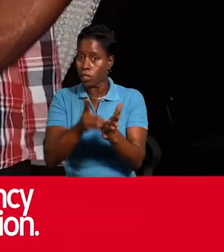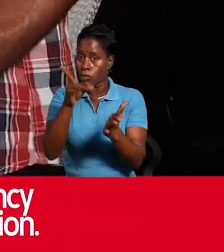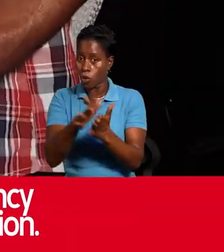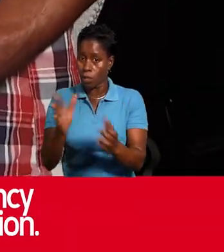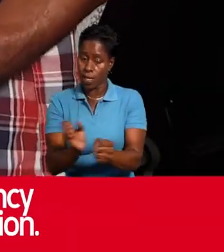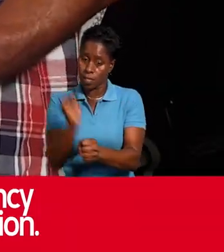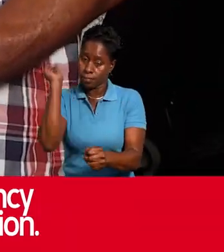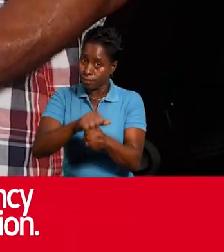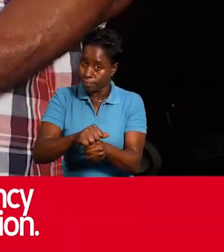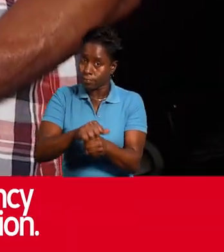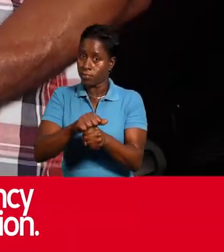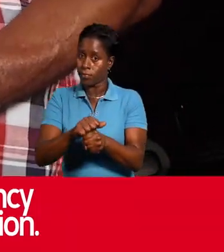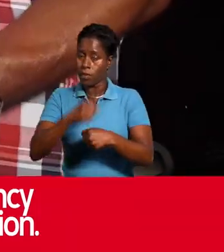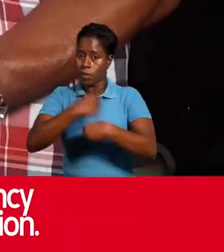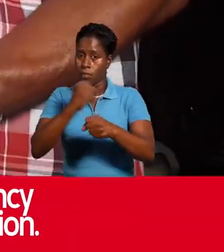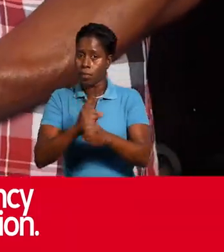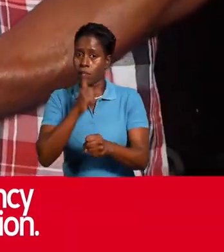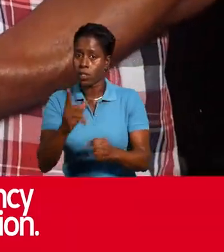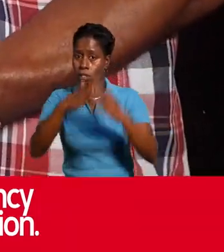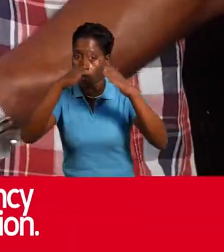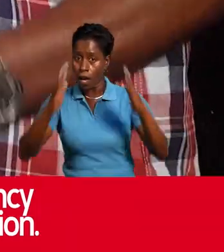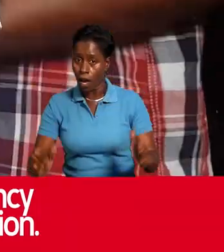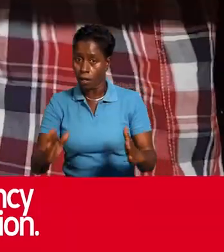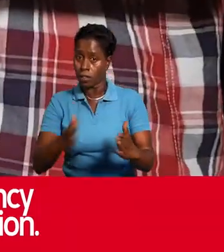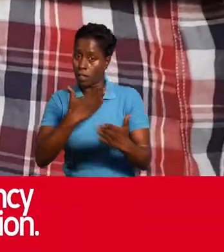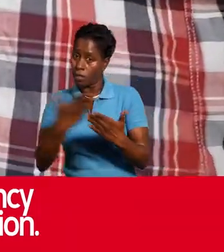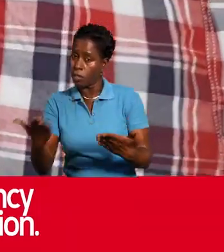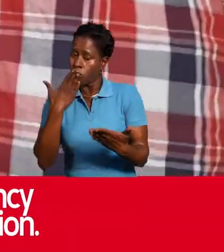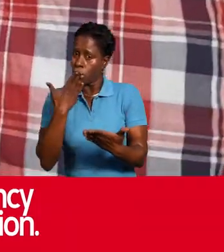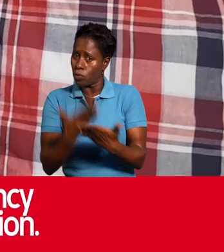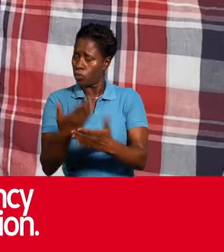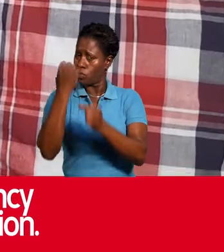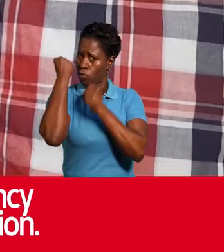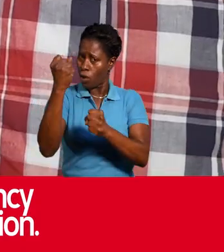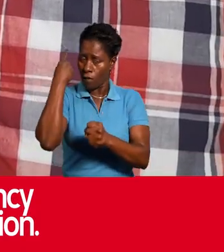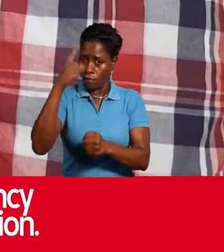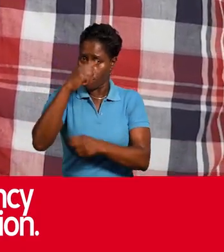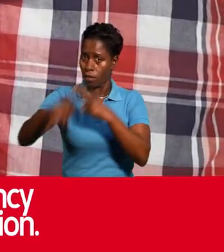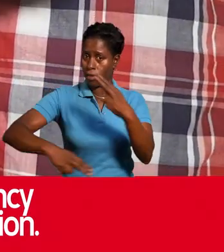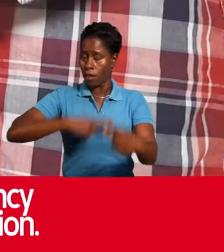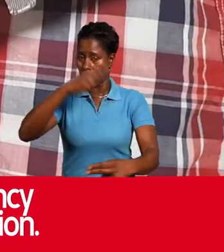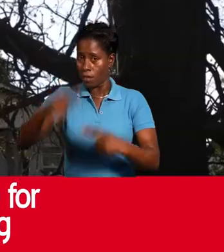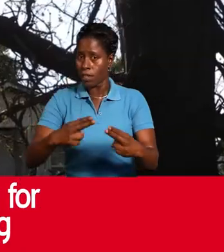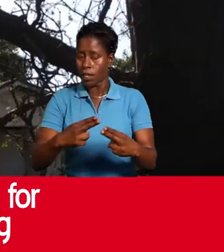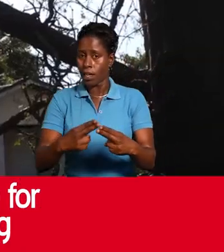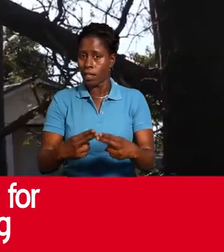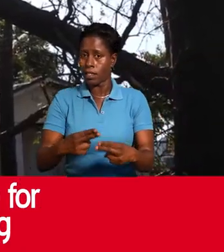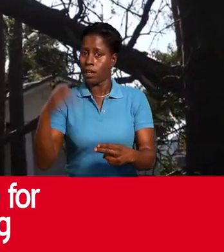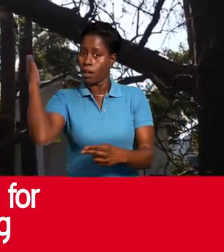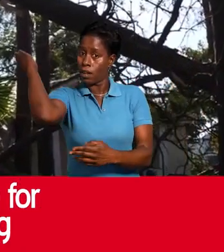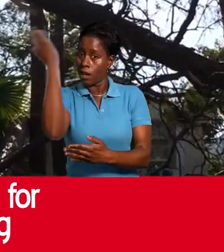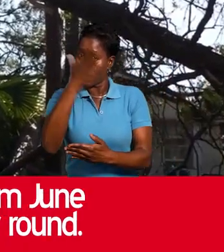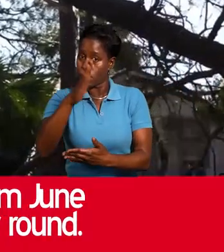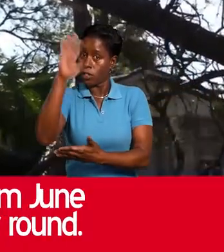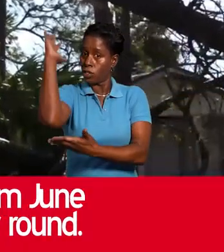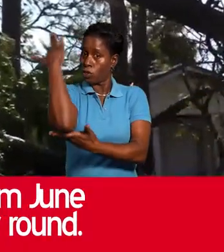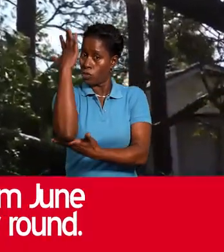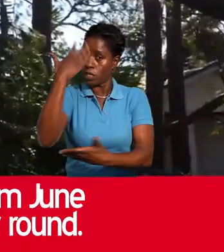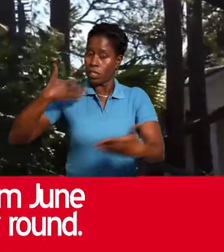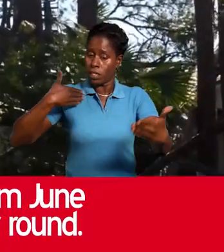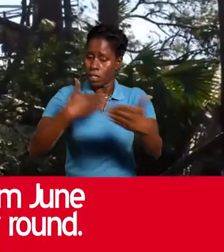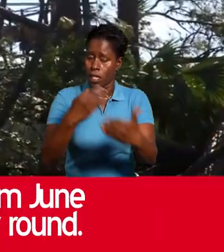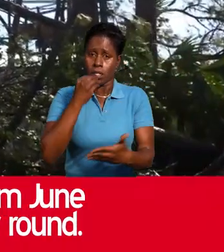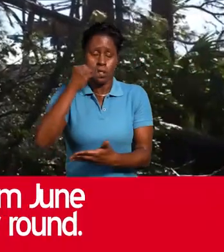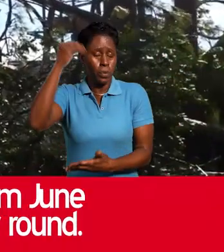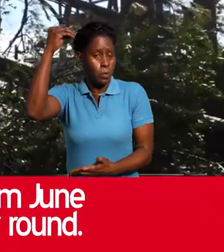tout papier important pour l'eau package joindre. Assurez que les cailloux sont dans bonne condition. Coupez tout branche avec pied